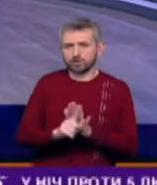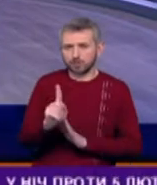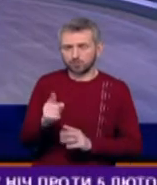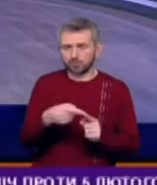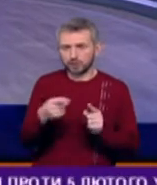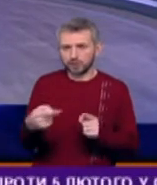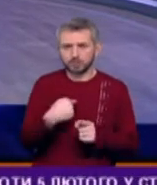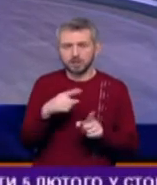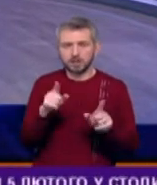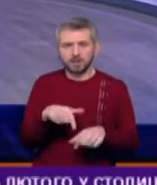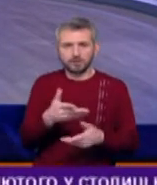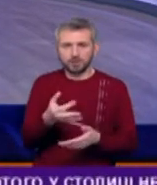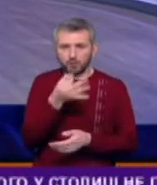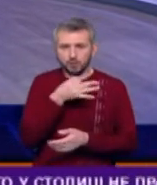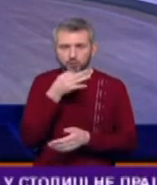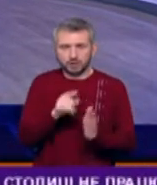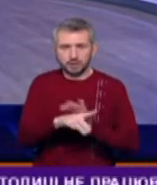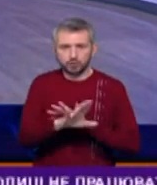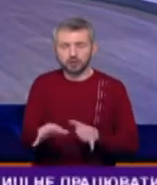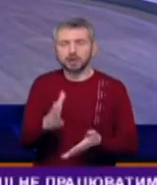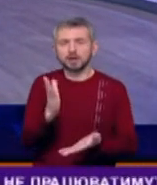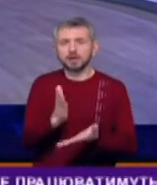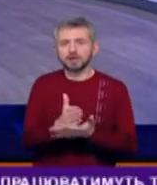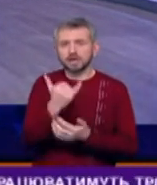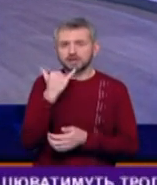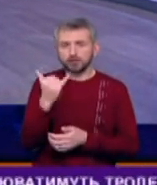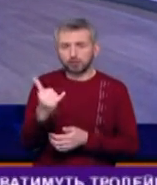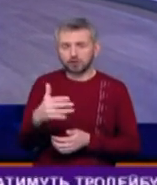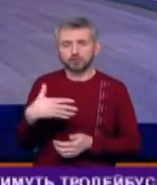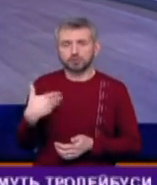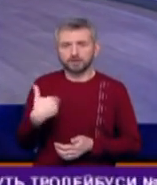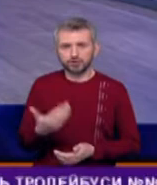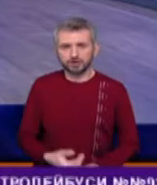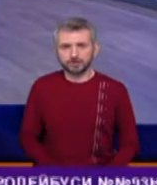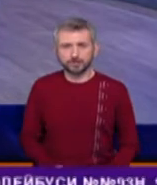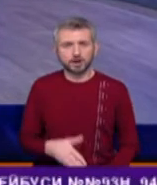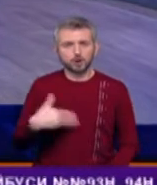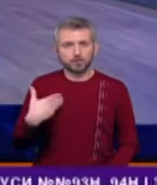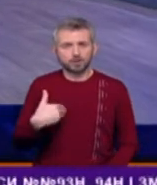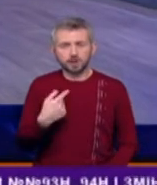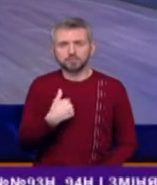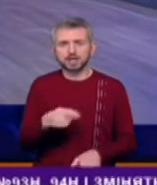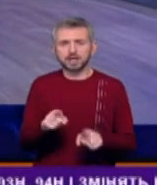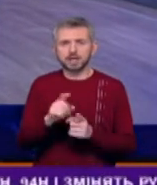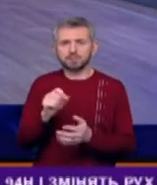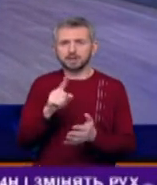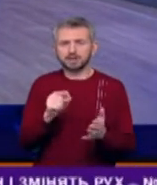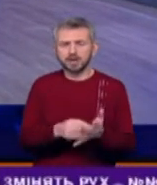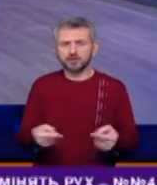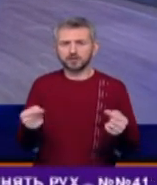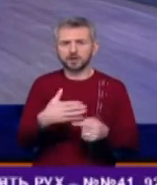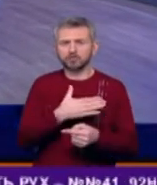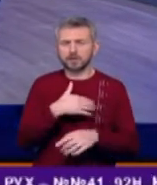процесу, ми ще навіть в воду не війшли з вами. У нас є телефонний дзвінок на цей момент. Алло, добрий вечір, слухаємо уважно. Добрий вечір. У мене ось таке питання. Згідно з